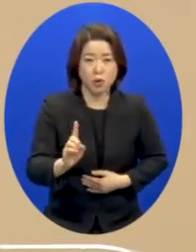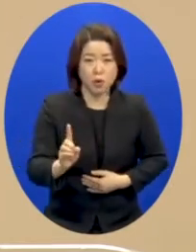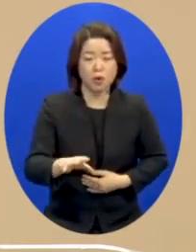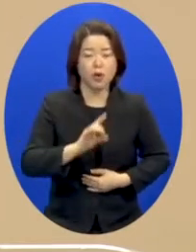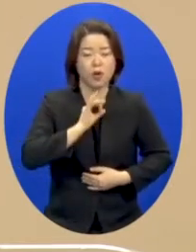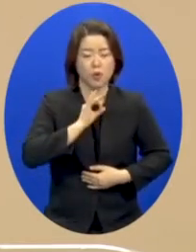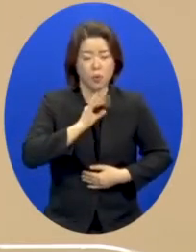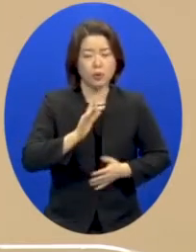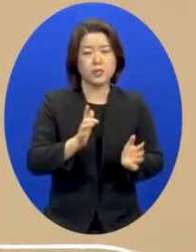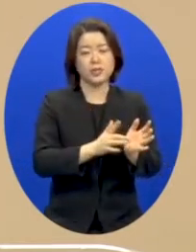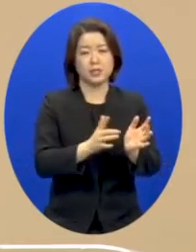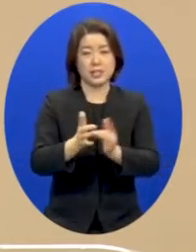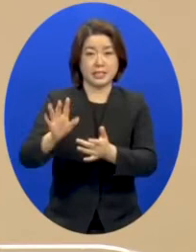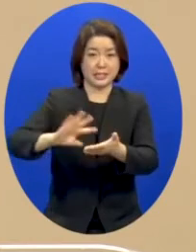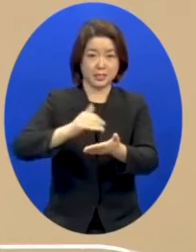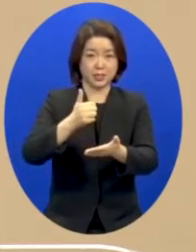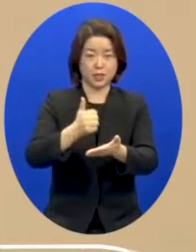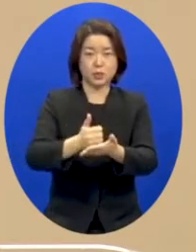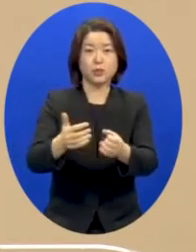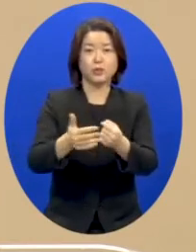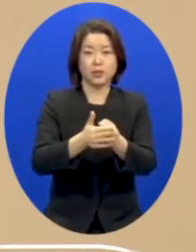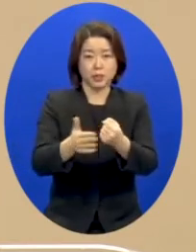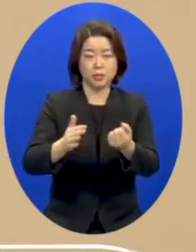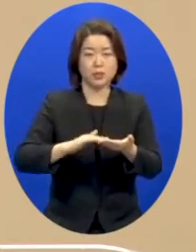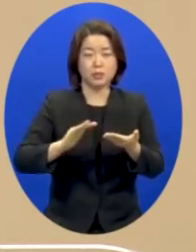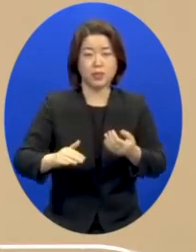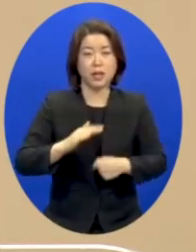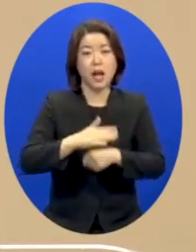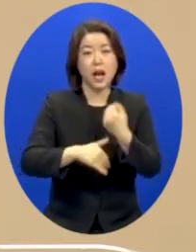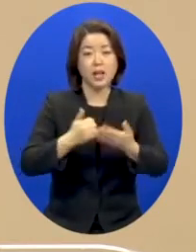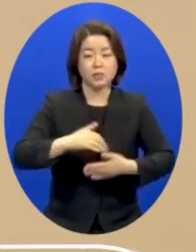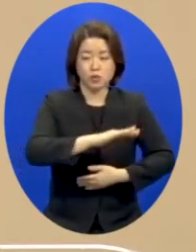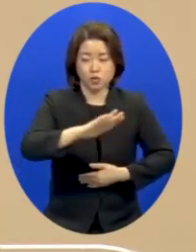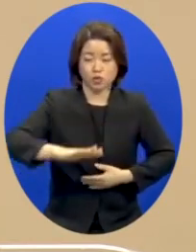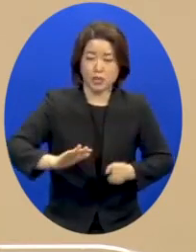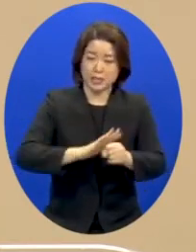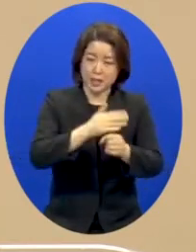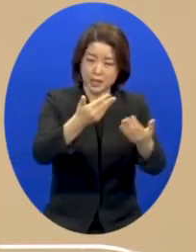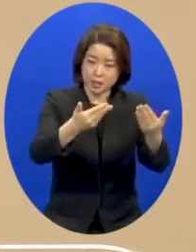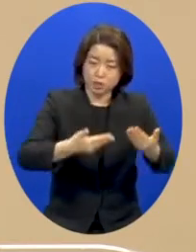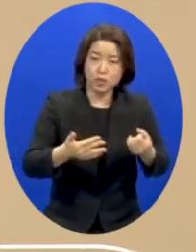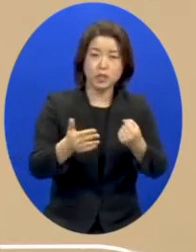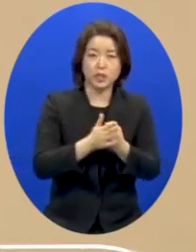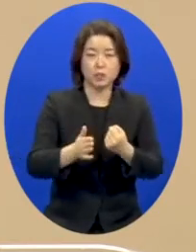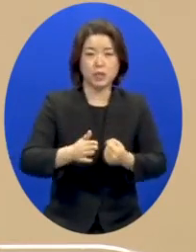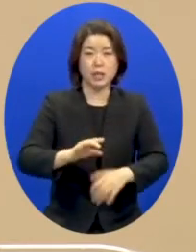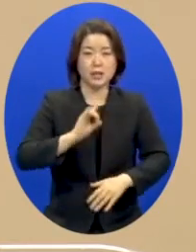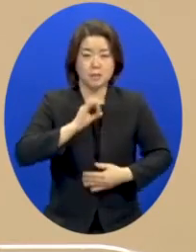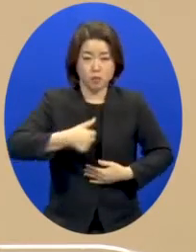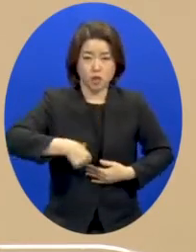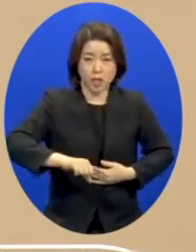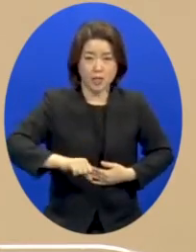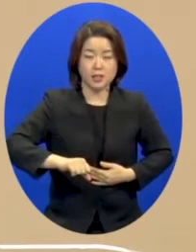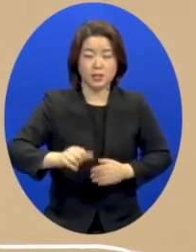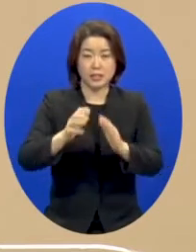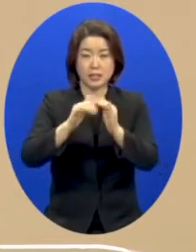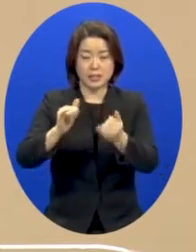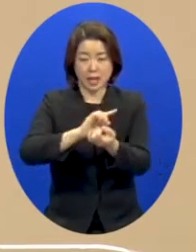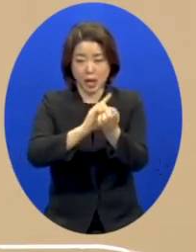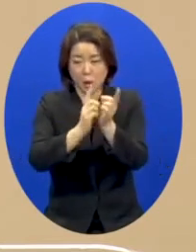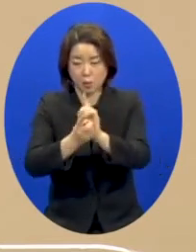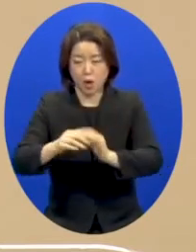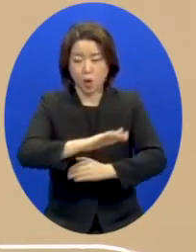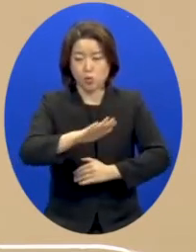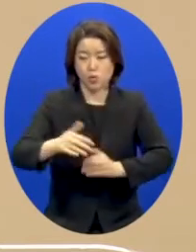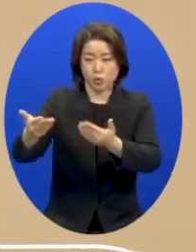그리스도 때문입니다. 하나님께서 우리를 사랑하셔서 당신의 독생자를 사람이 되어 우리 가운데